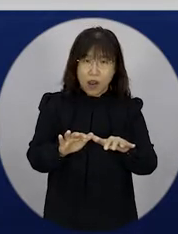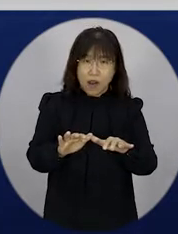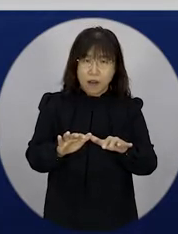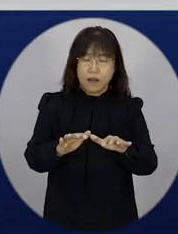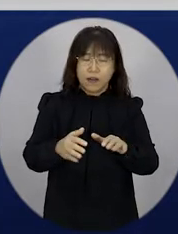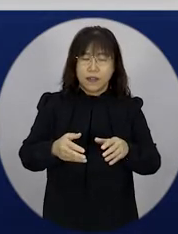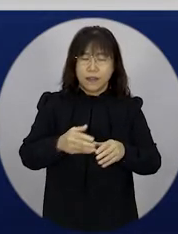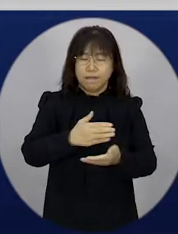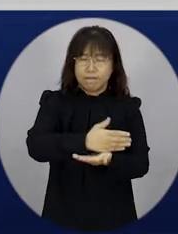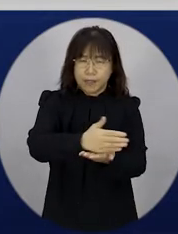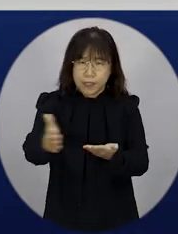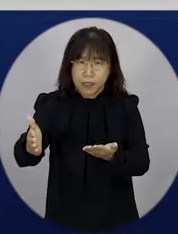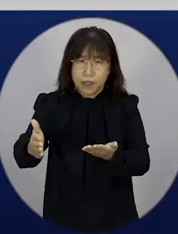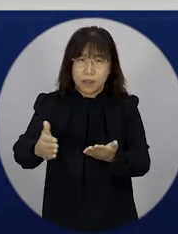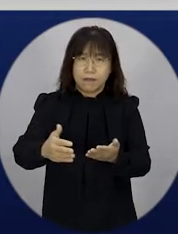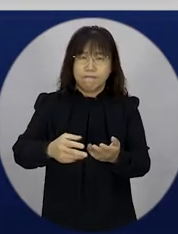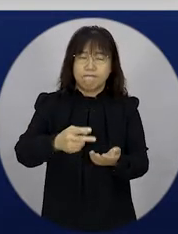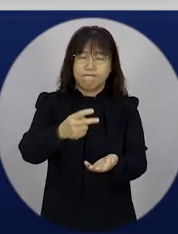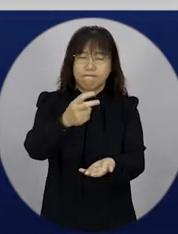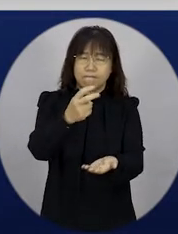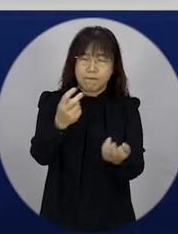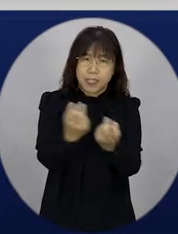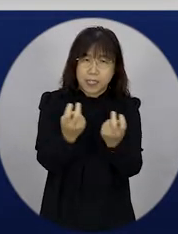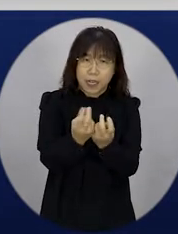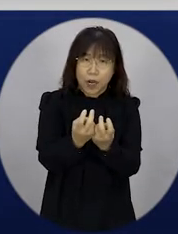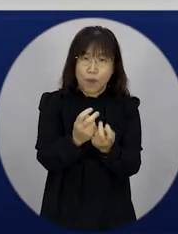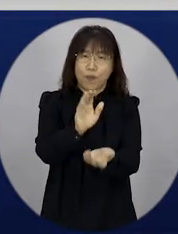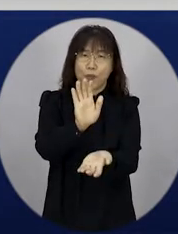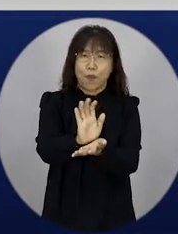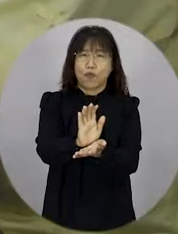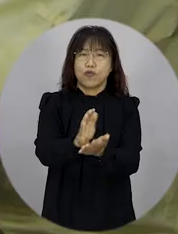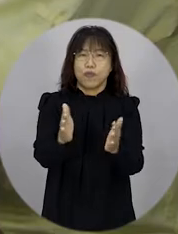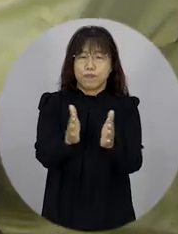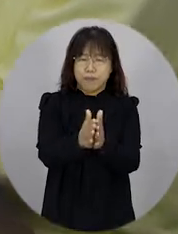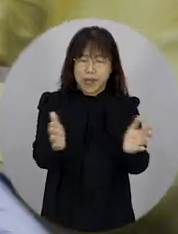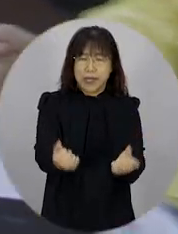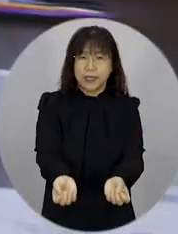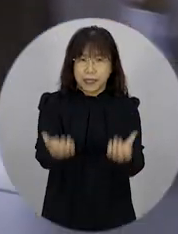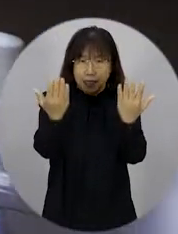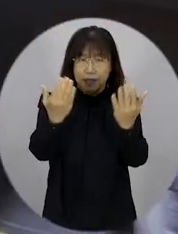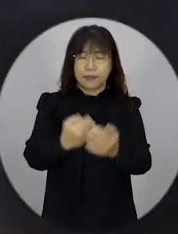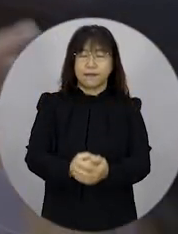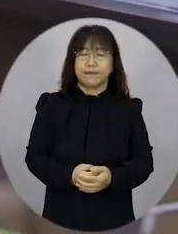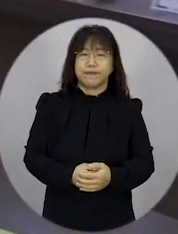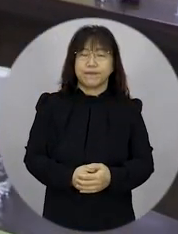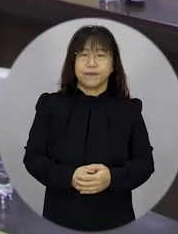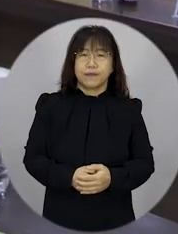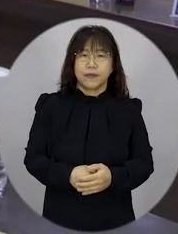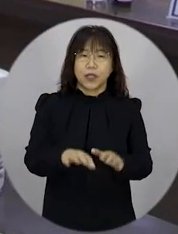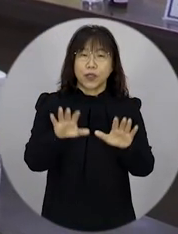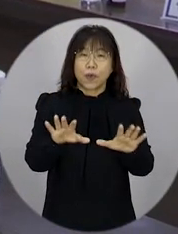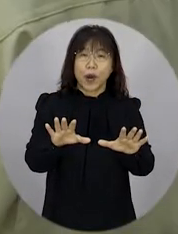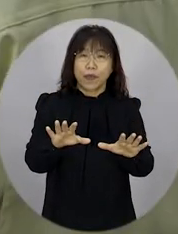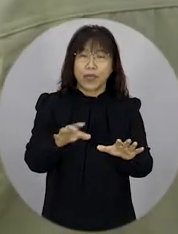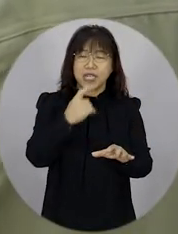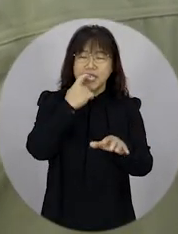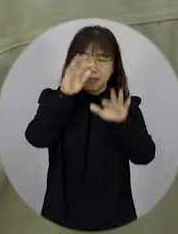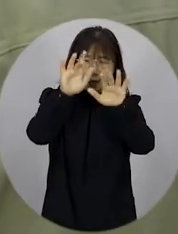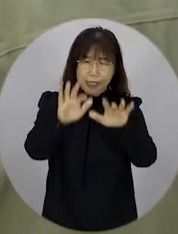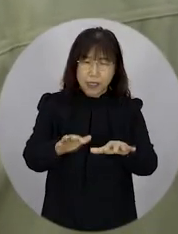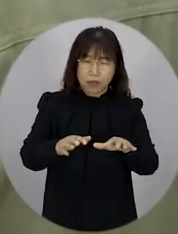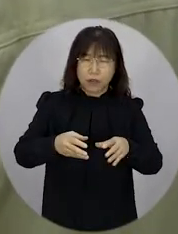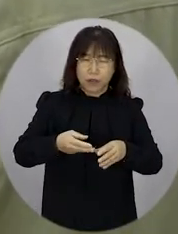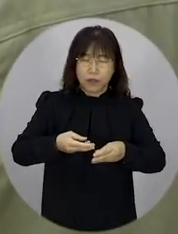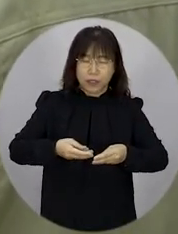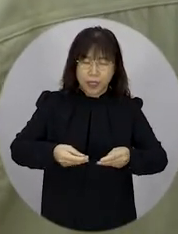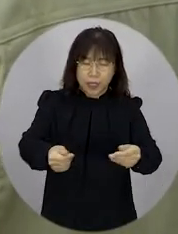현황 등 재설 대책 준비를 모두 마쳤습니다. 먼저 재난안전대책본부에서 올해 재설 대책에